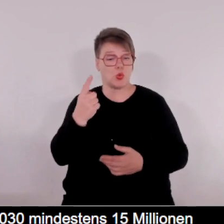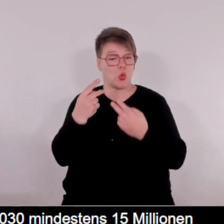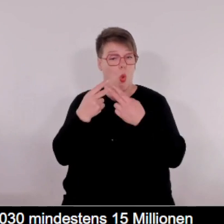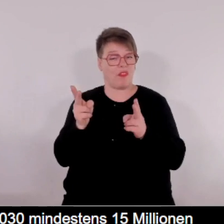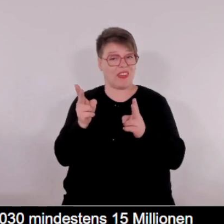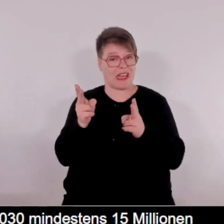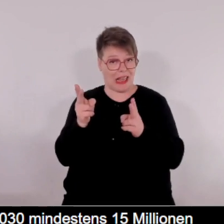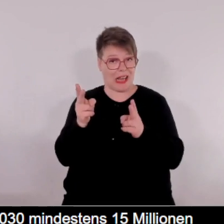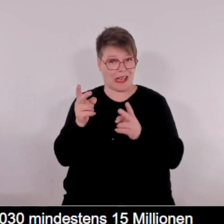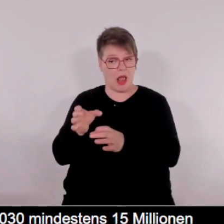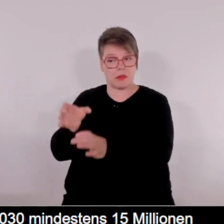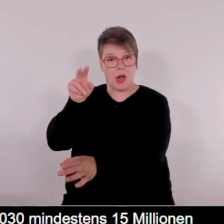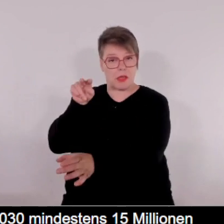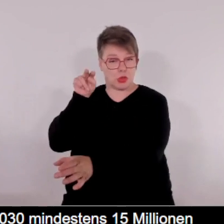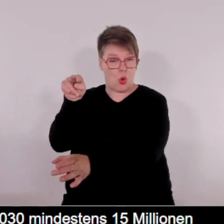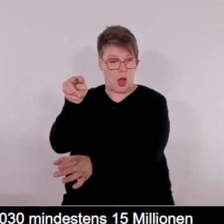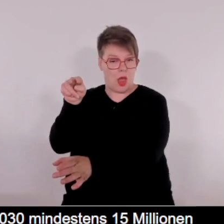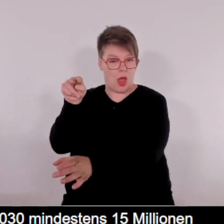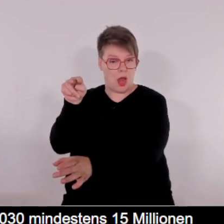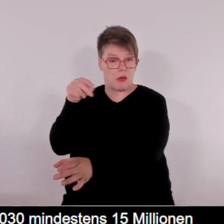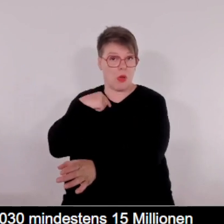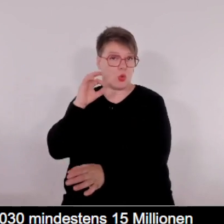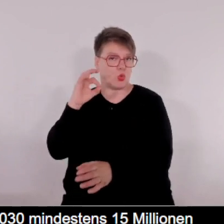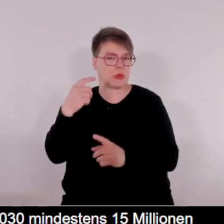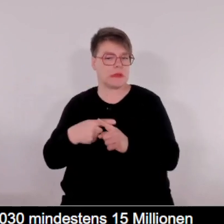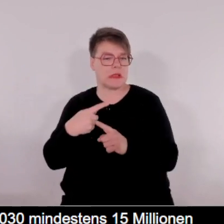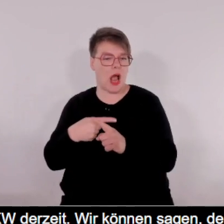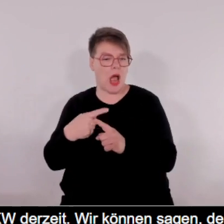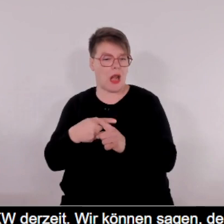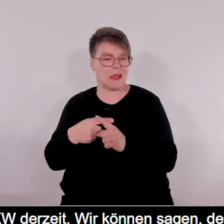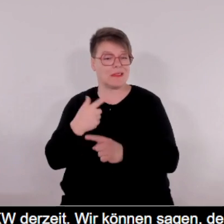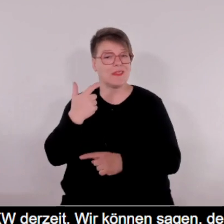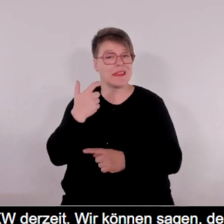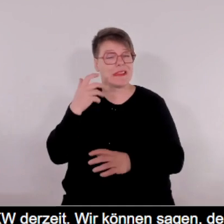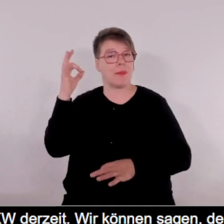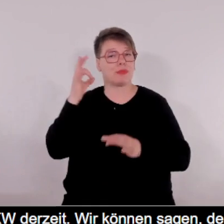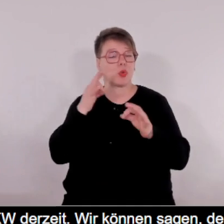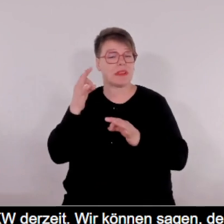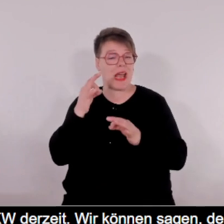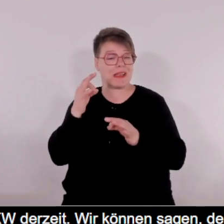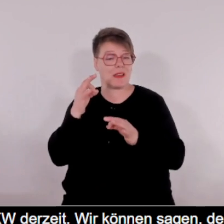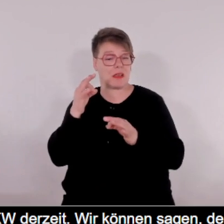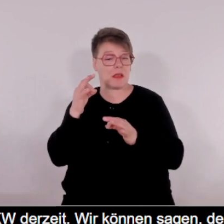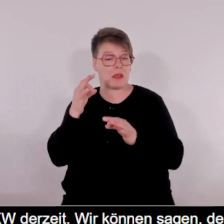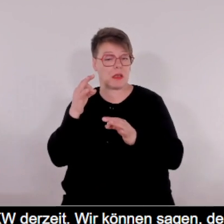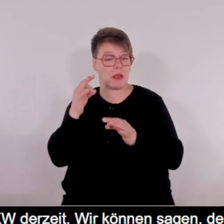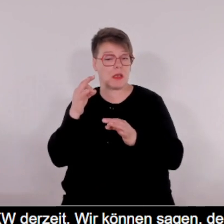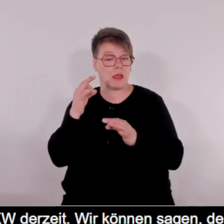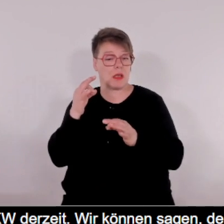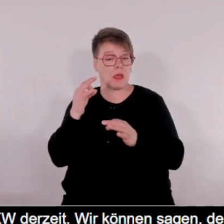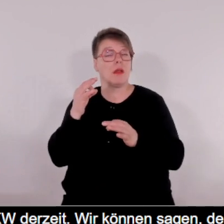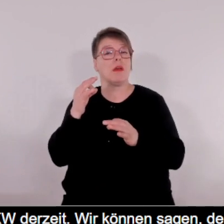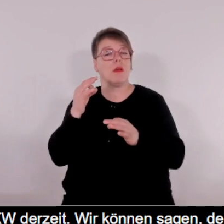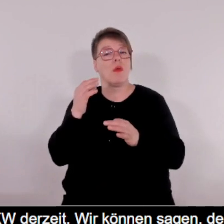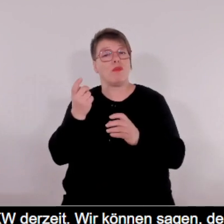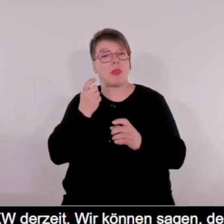Bayern, 7.000 davon haben wir in den letzten zwei Jahren finanziert mit 20 Millionen bayerischem Geld und haben